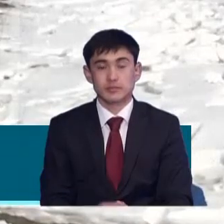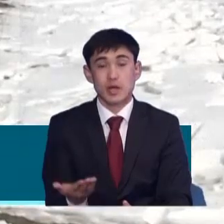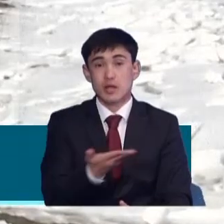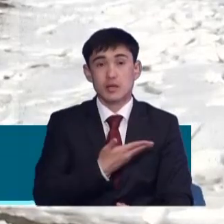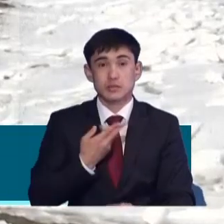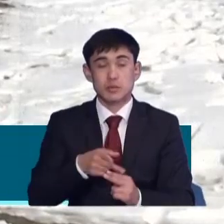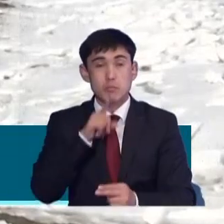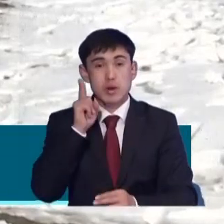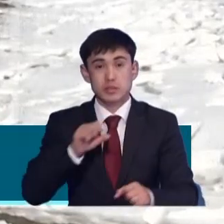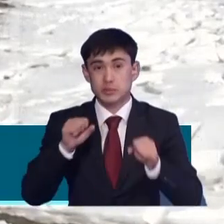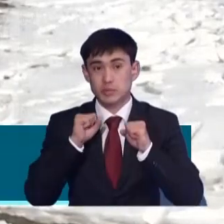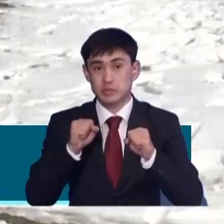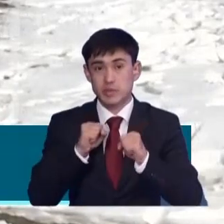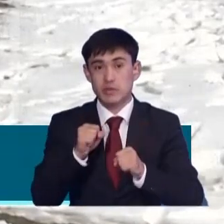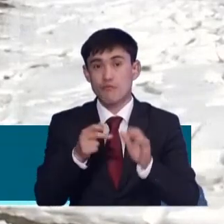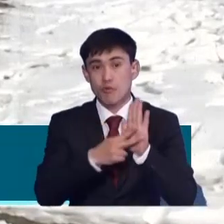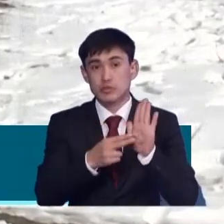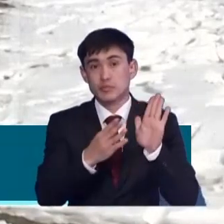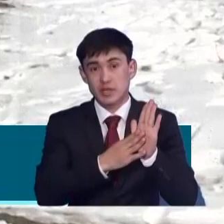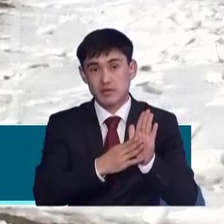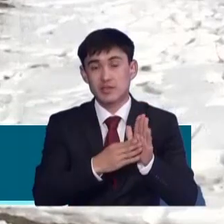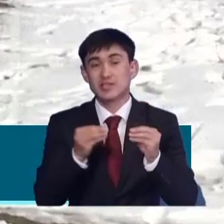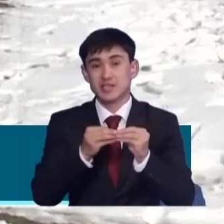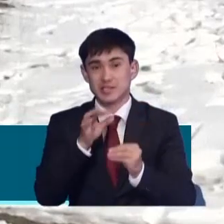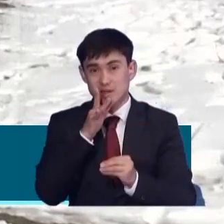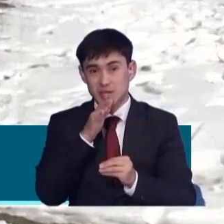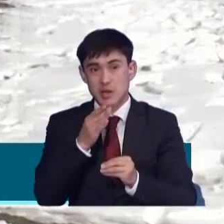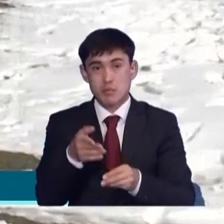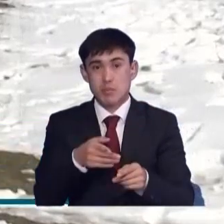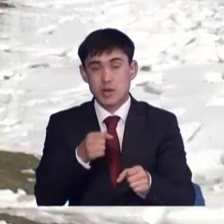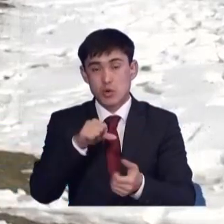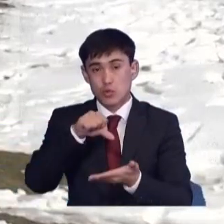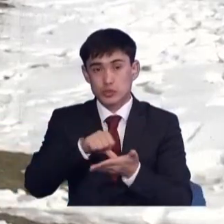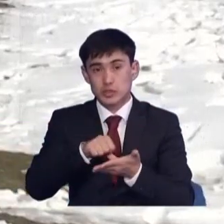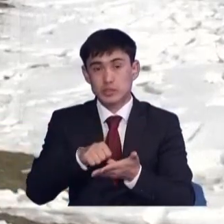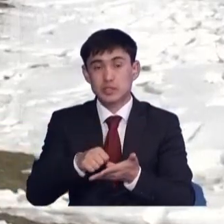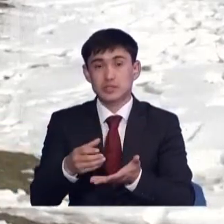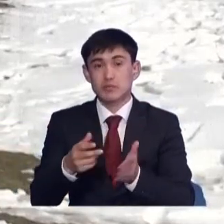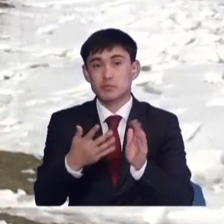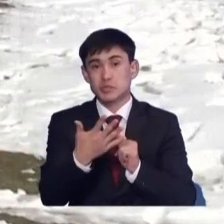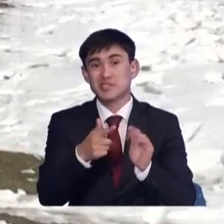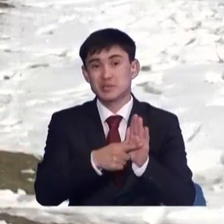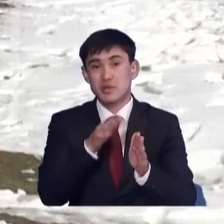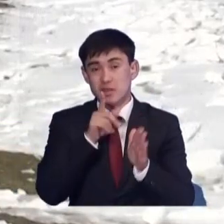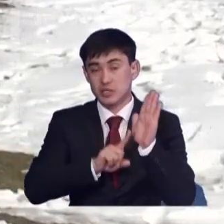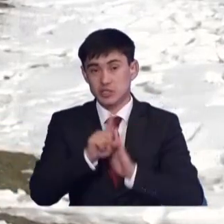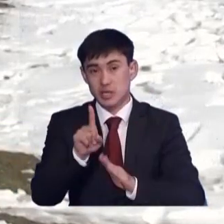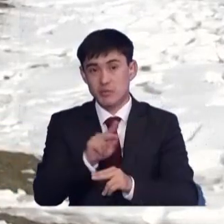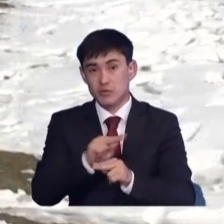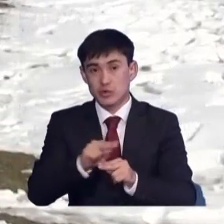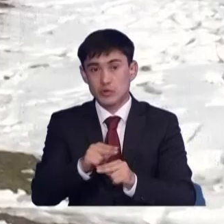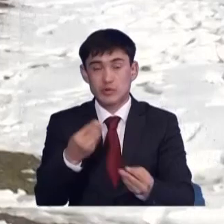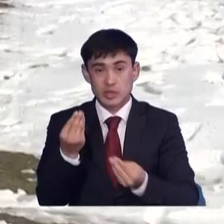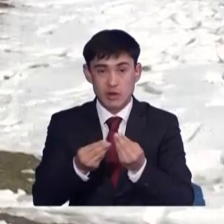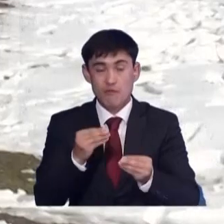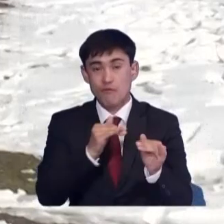Нашим самым молодым спортсменам 8, 9 и 10 лет, но мы принимаем с 5-7 лет. Вначале мы учим их в игровой